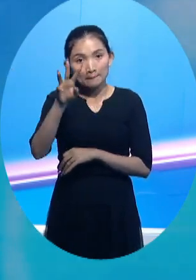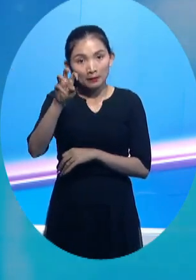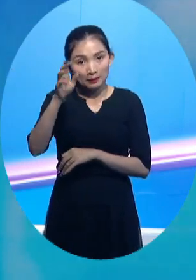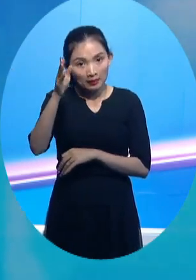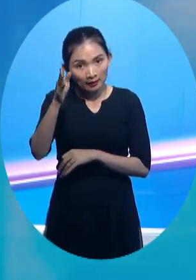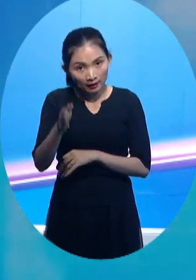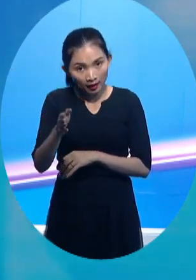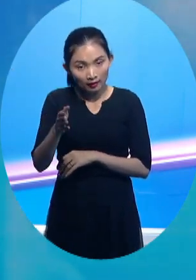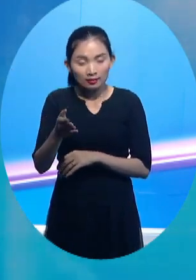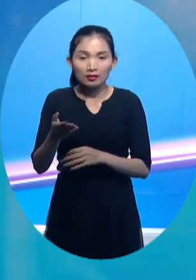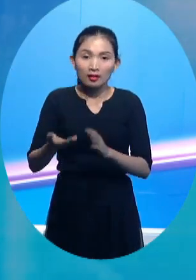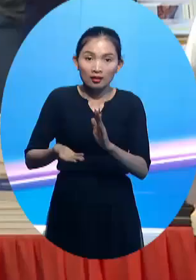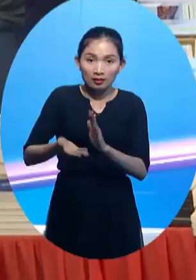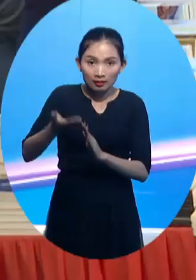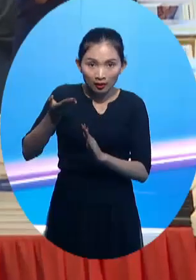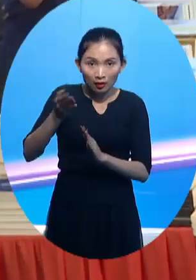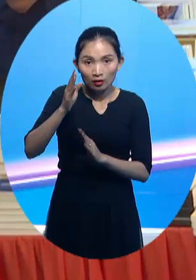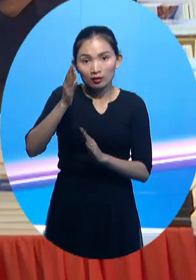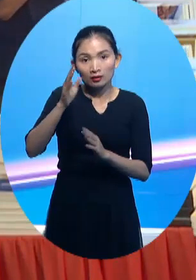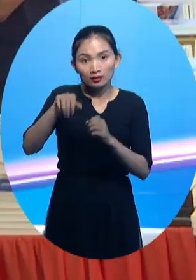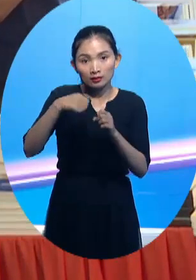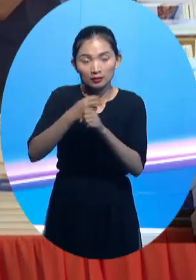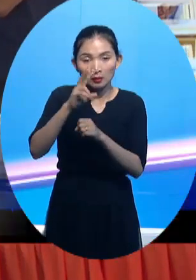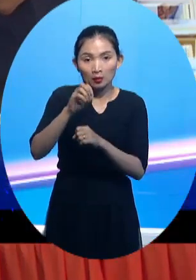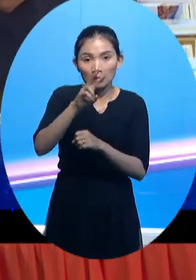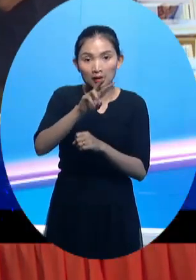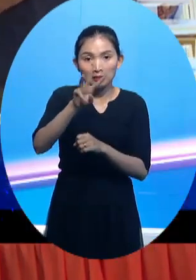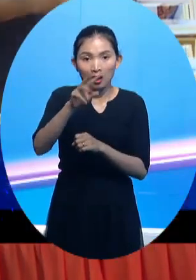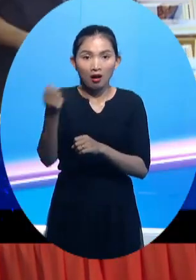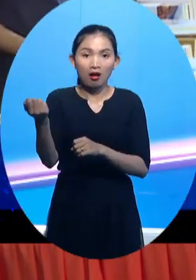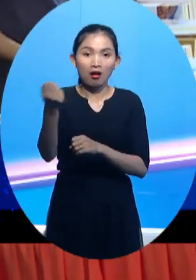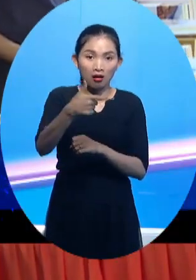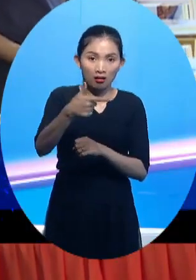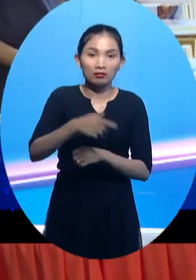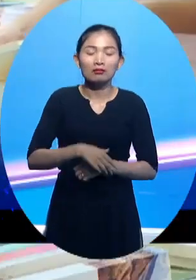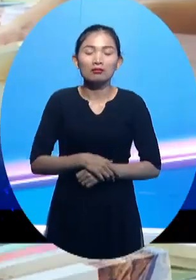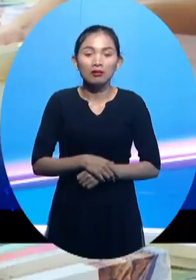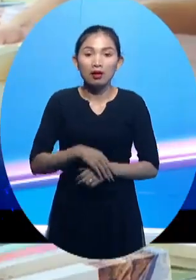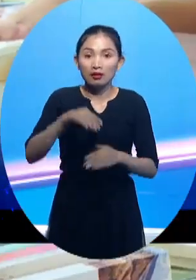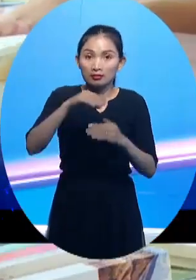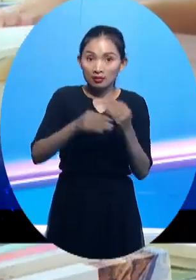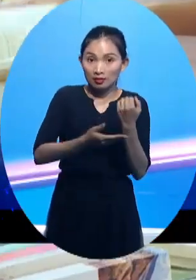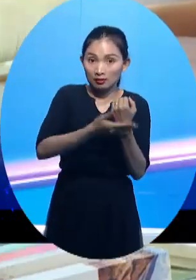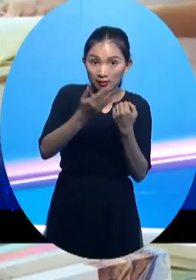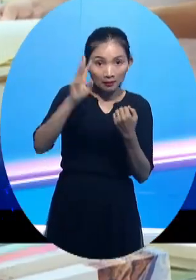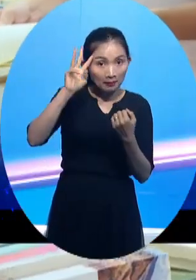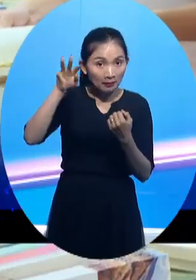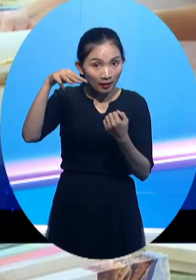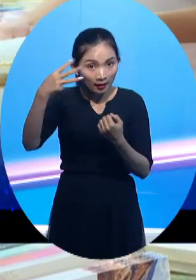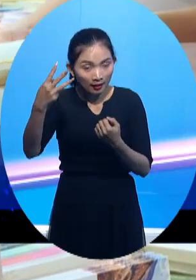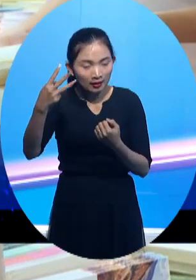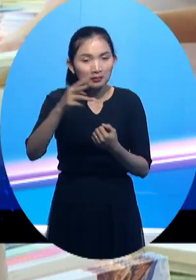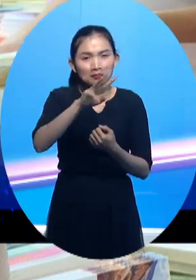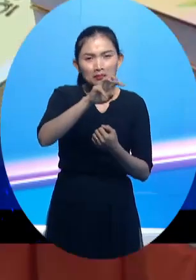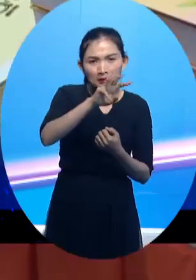năm 2023 trong đợt nghỉ tch dương lịch 2024 kéo dài 3 ngày 30 31 tháng